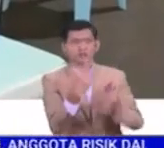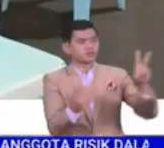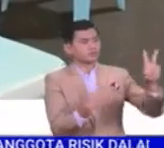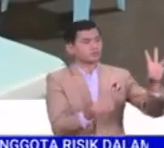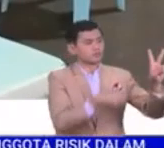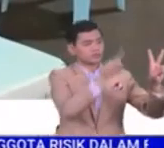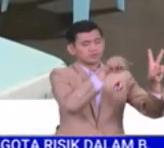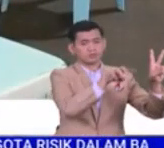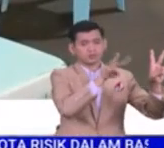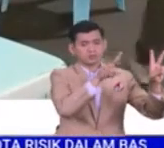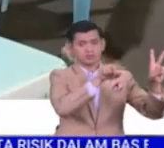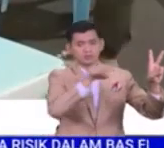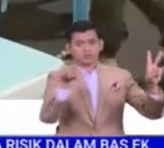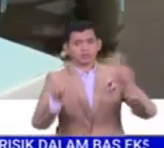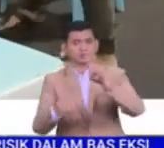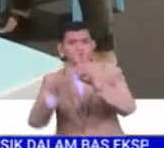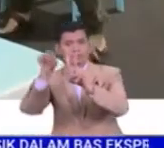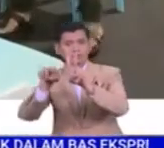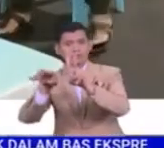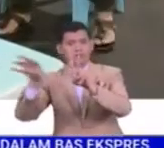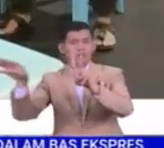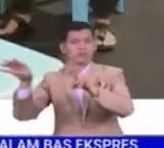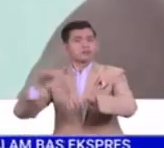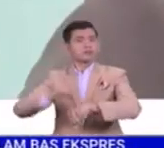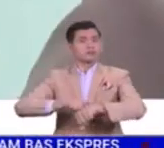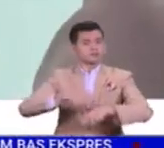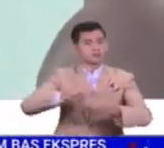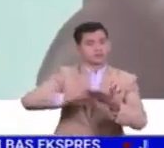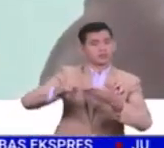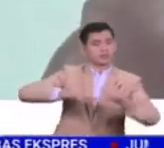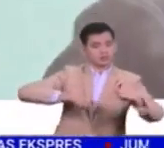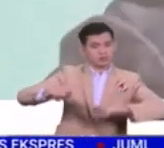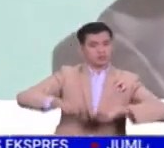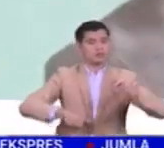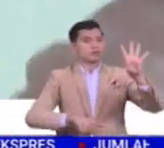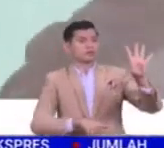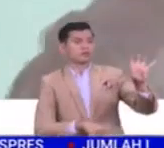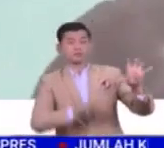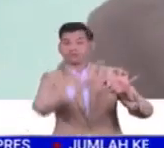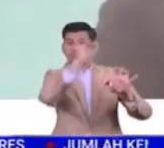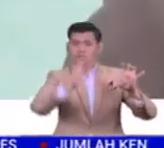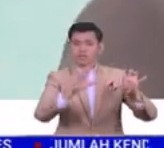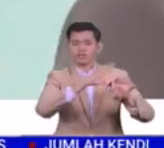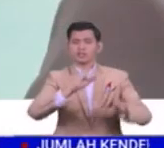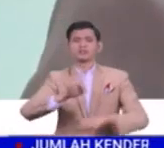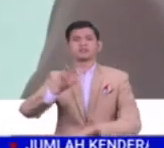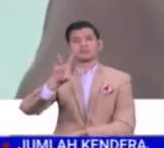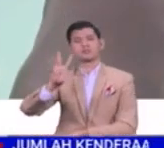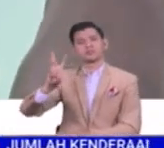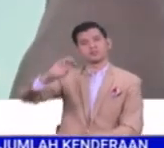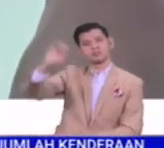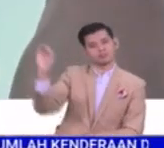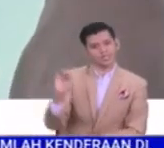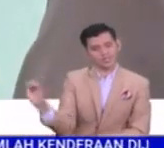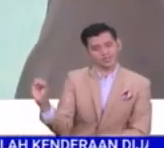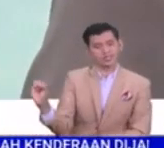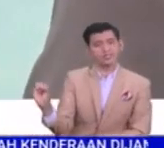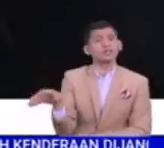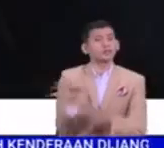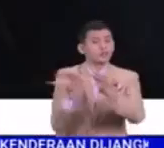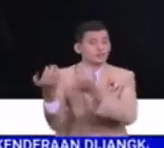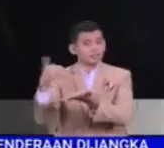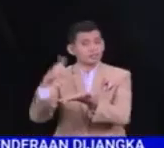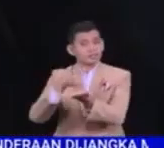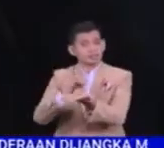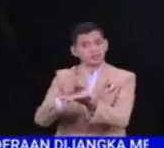27 Mac hingga 2 April minggu IPID ke-13, iaitu 40% dan 36%. Ujar Dr.